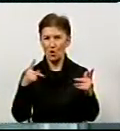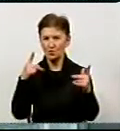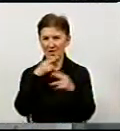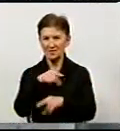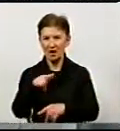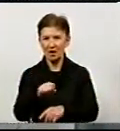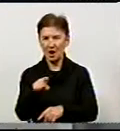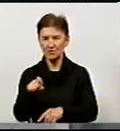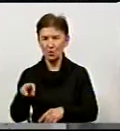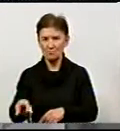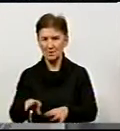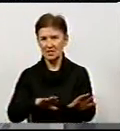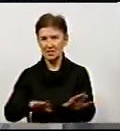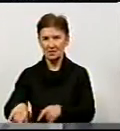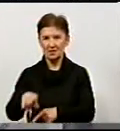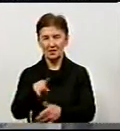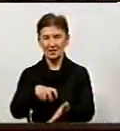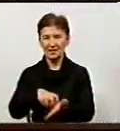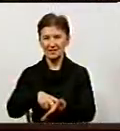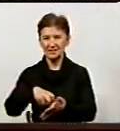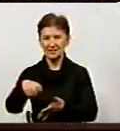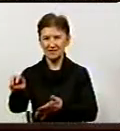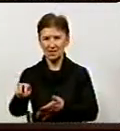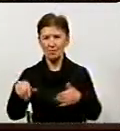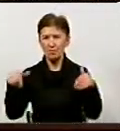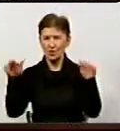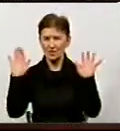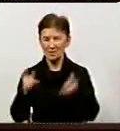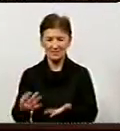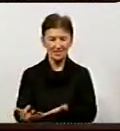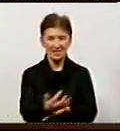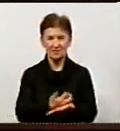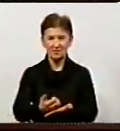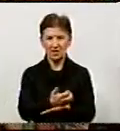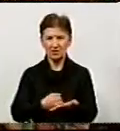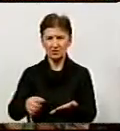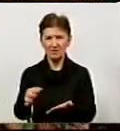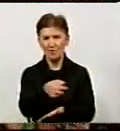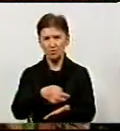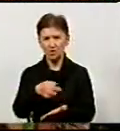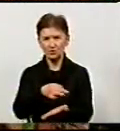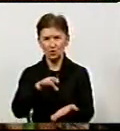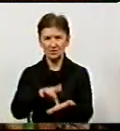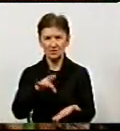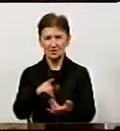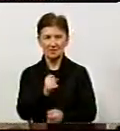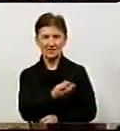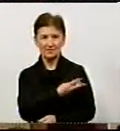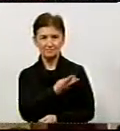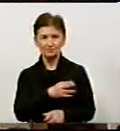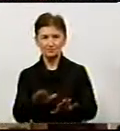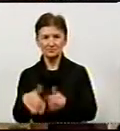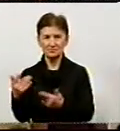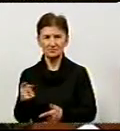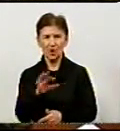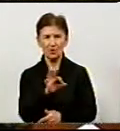газом. Листи полоненим морякам та спецпризначенцям збирають в обласному центрі. Ініціювала акцію волонтерка Оксана